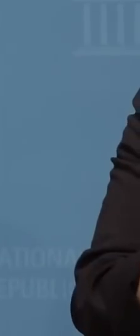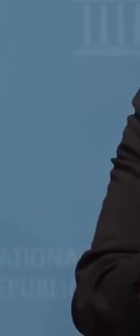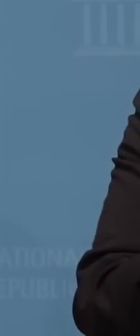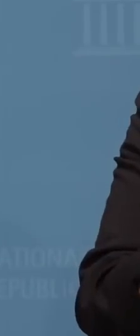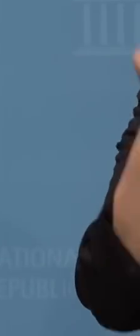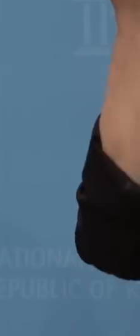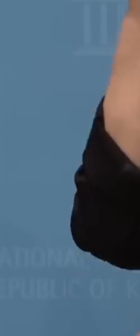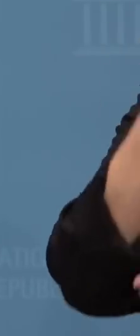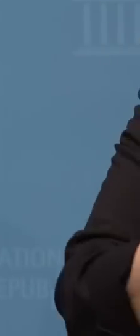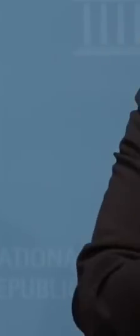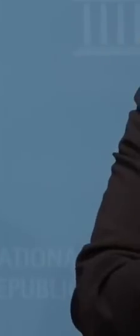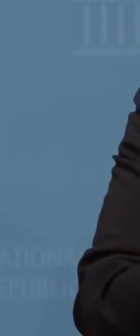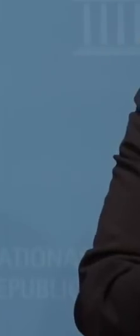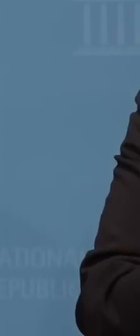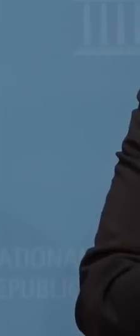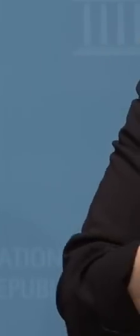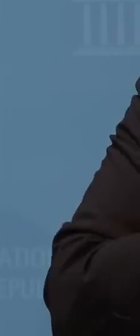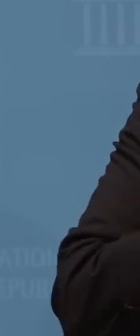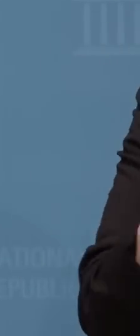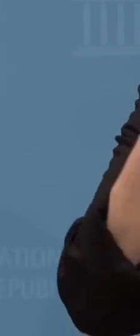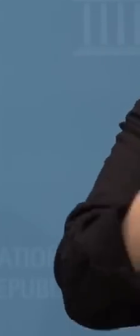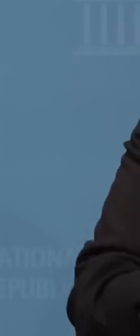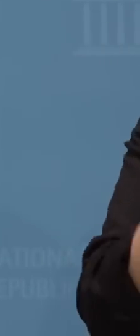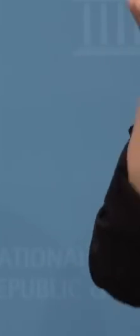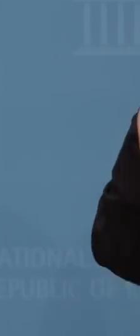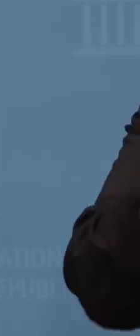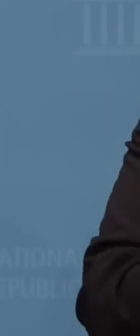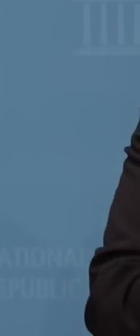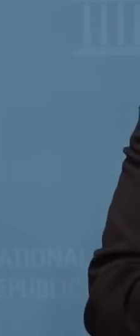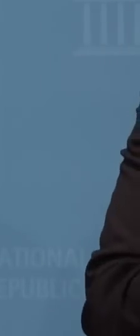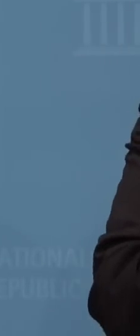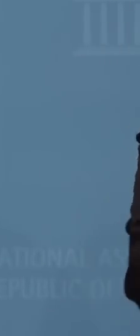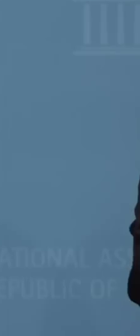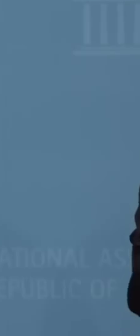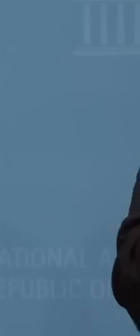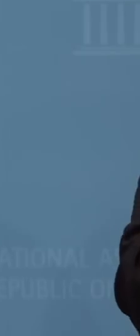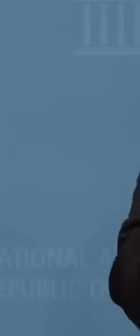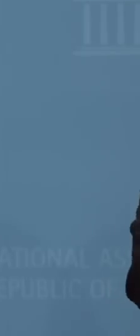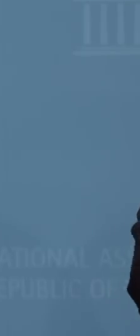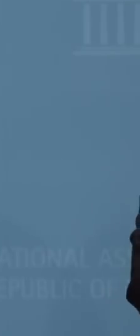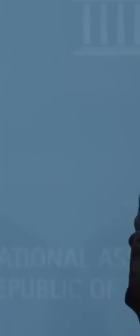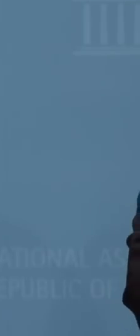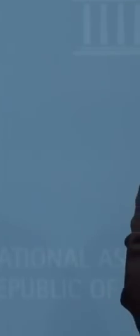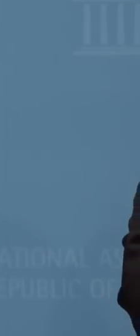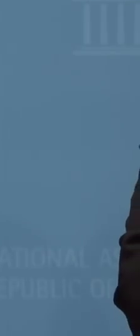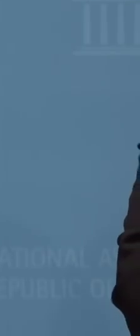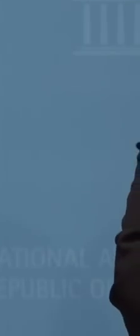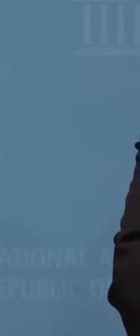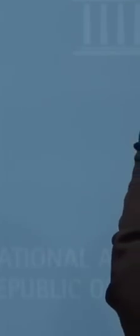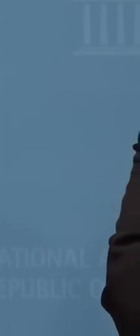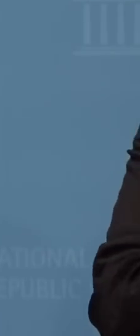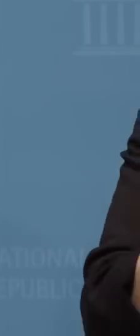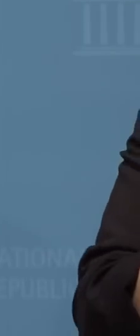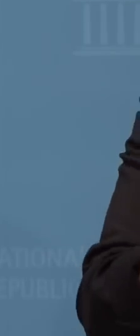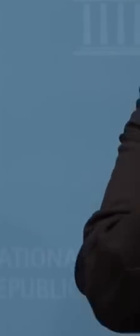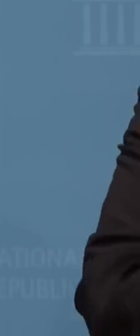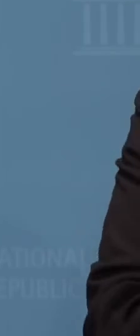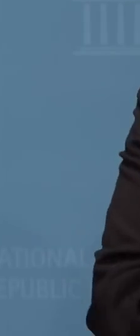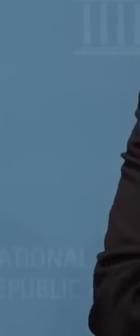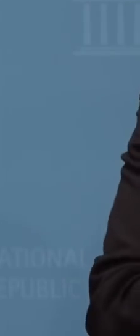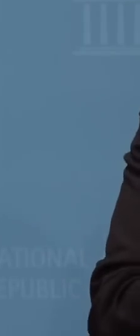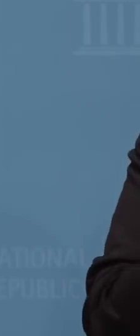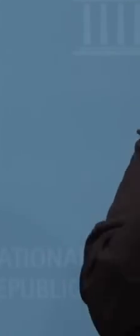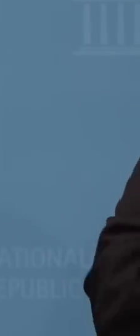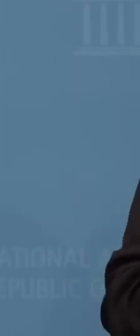헌법수호 의무를 선서한 대통령이 헌법사항인 노동 3권을 무력화하겠다는 일념으로 일반 행정부처만이